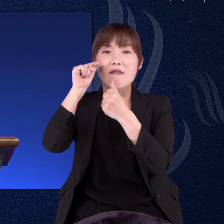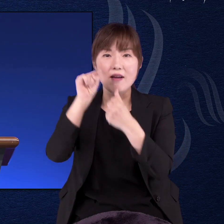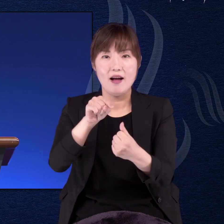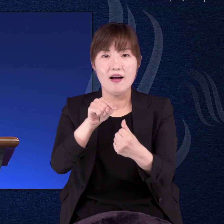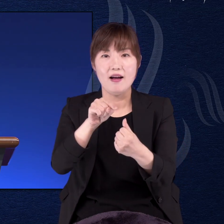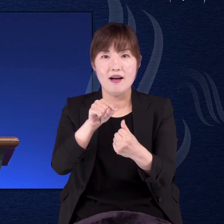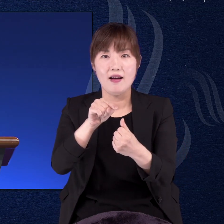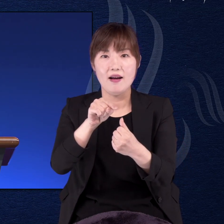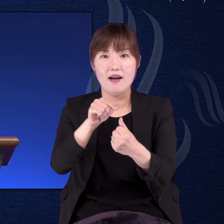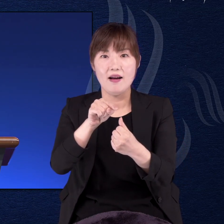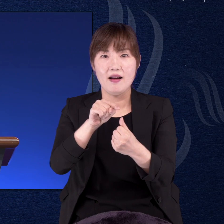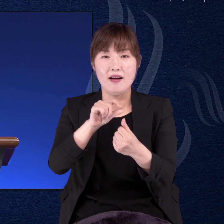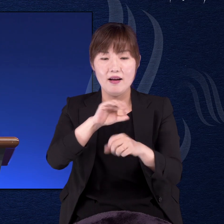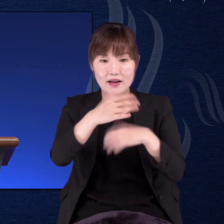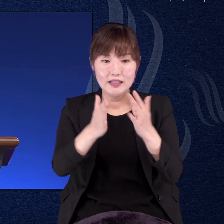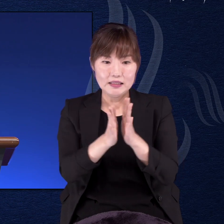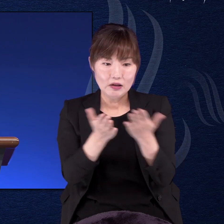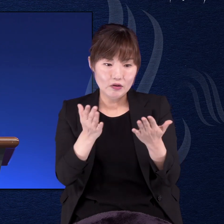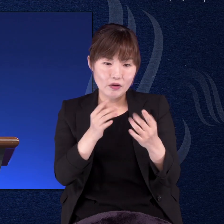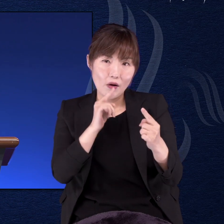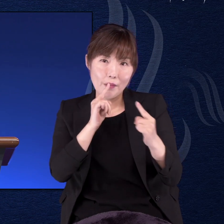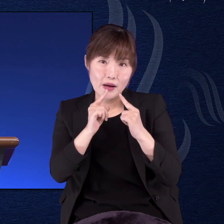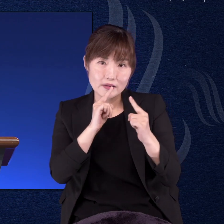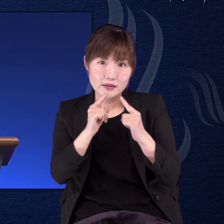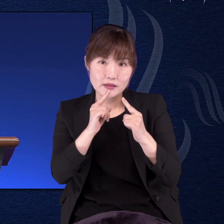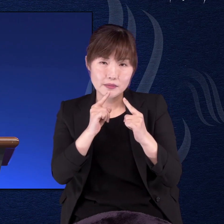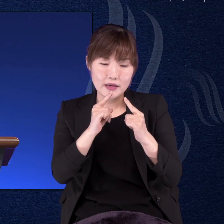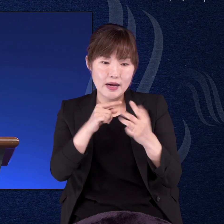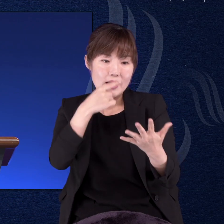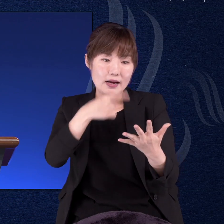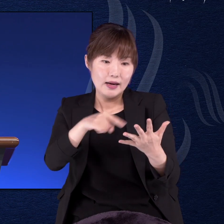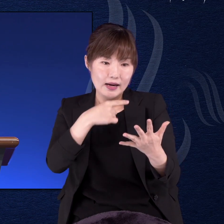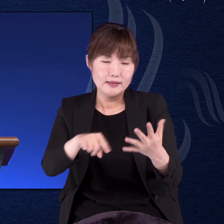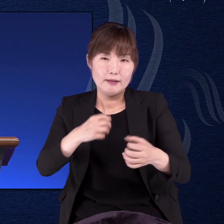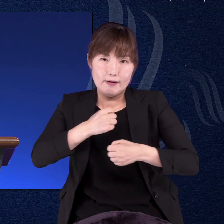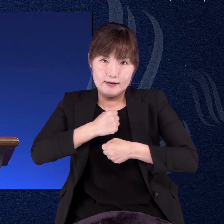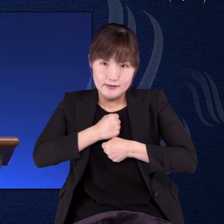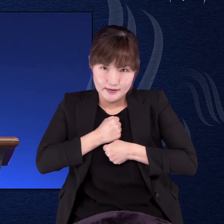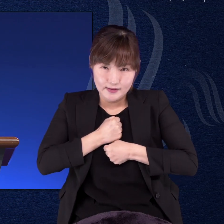말씀을 가르쳐 지켜 행하게 하신 거예요. 근데 이 말씀 안에